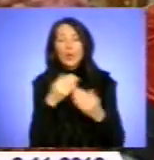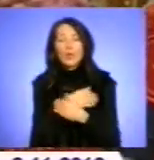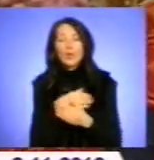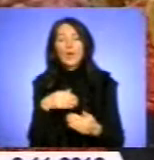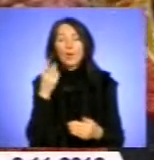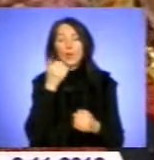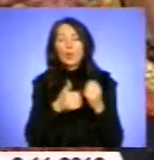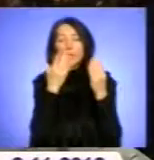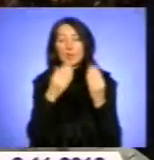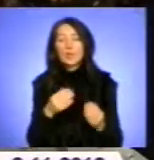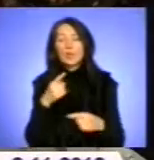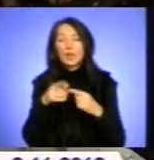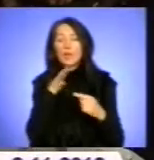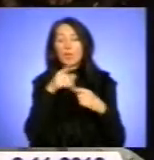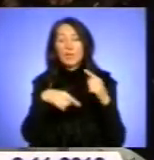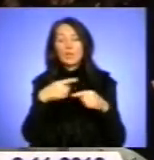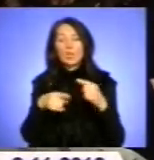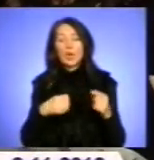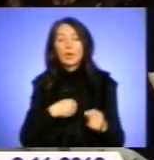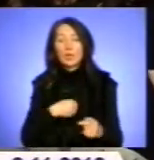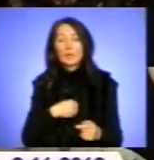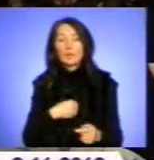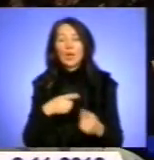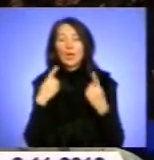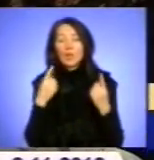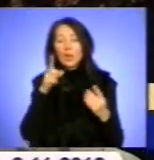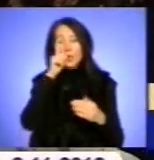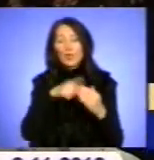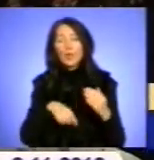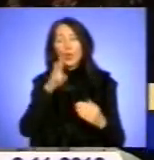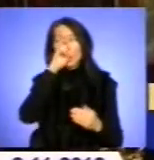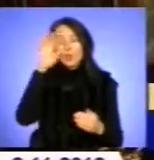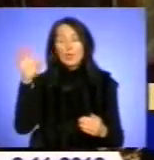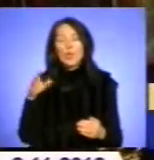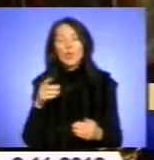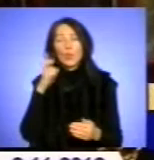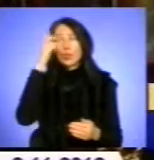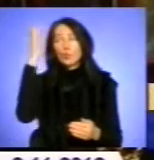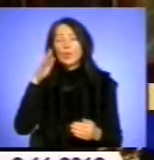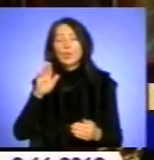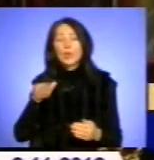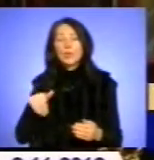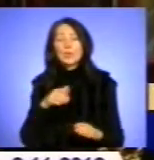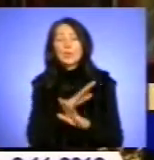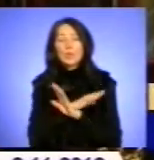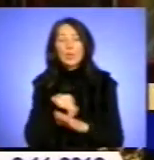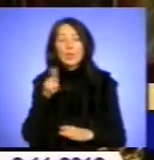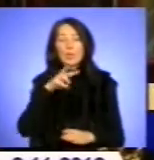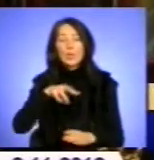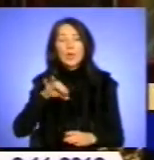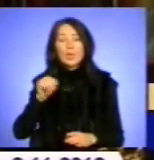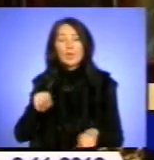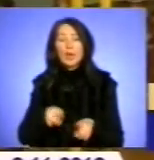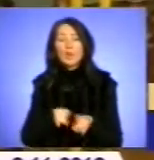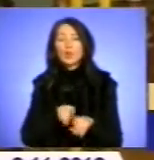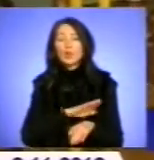навіки, вічні. Амінь. Велику віру святого Дмитрія прославив Господь Бог не тільки різними чудами після його смерті, але також нетлінністю тіла